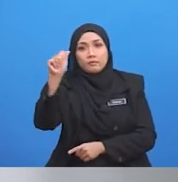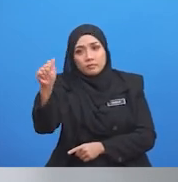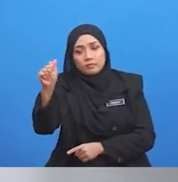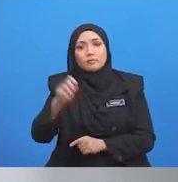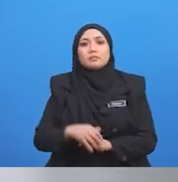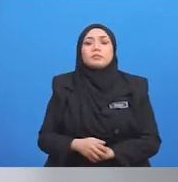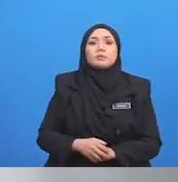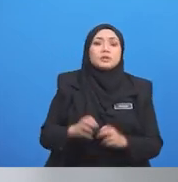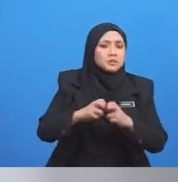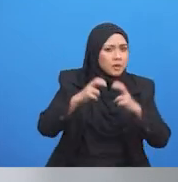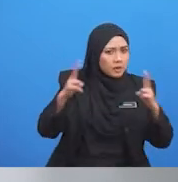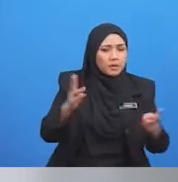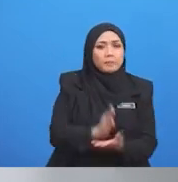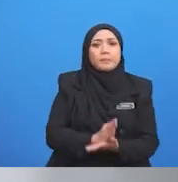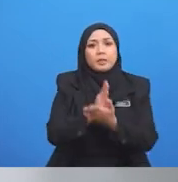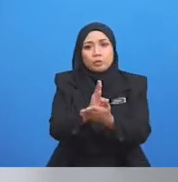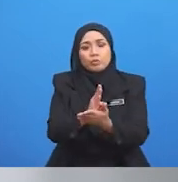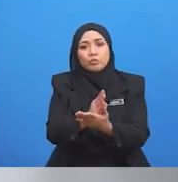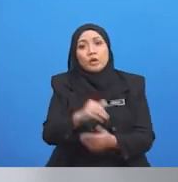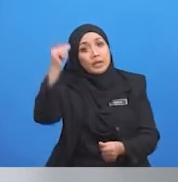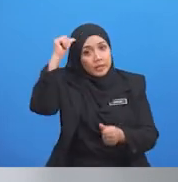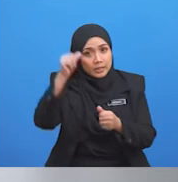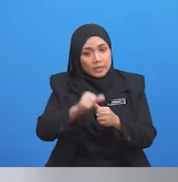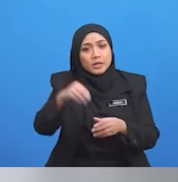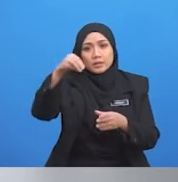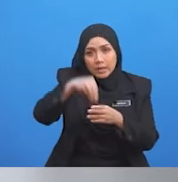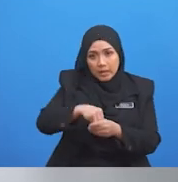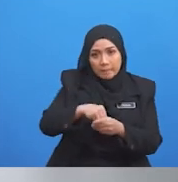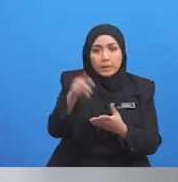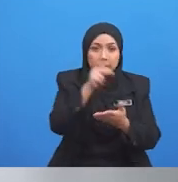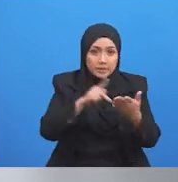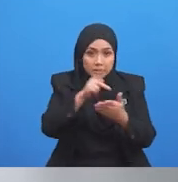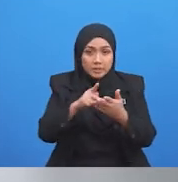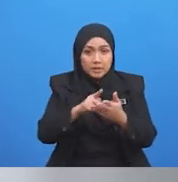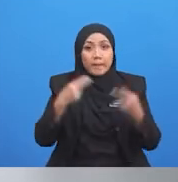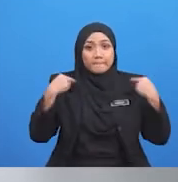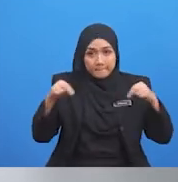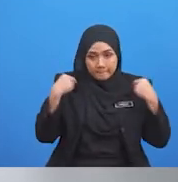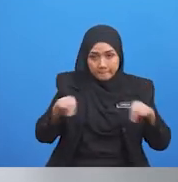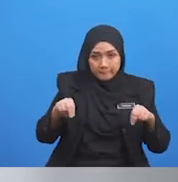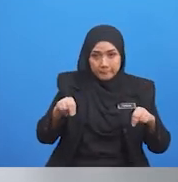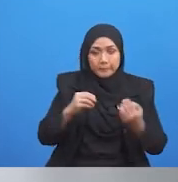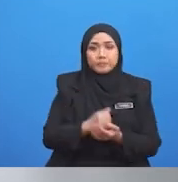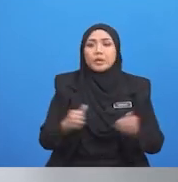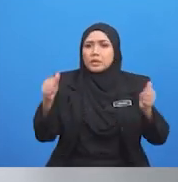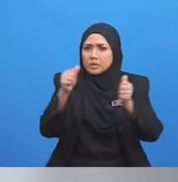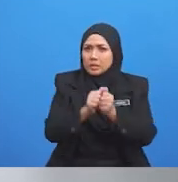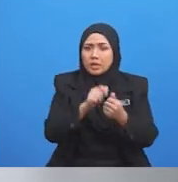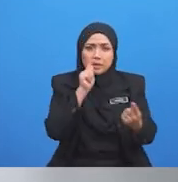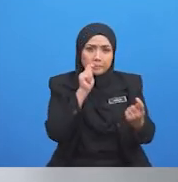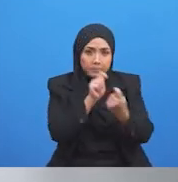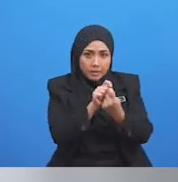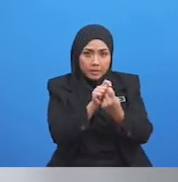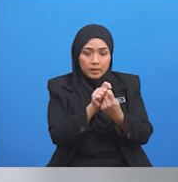Ingat baik-baik fakta. Ia sangat membantu. Ingat, dalam subjek pengajian perniagaan ini, kemampuan mengingat fakta dengan